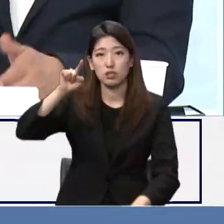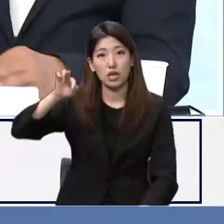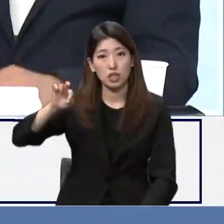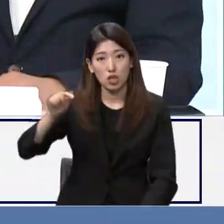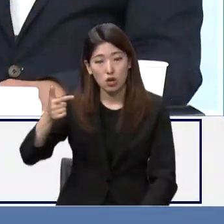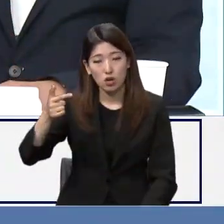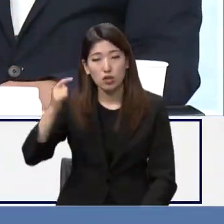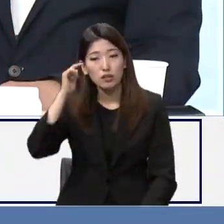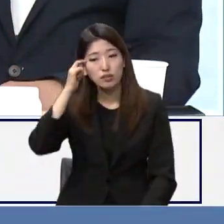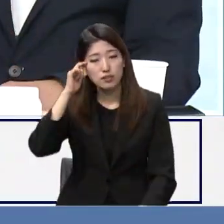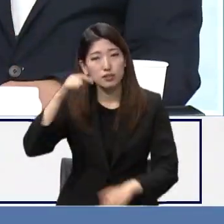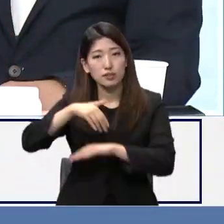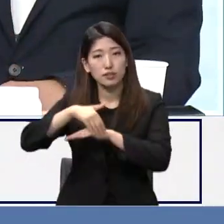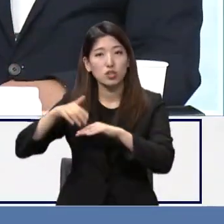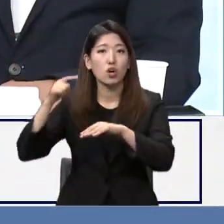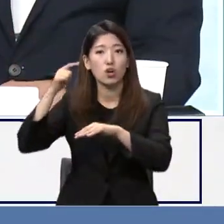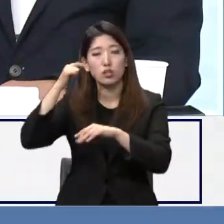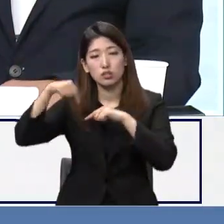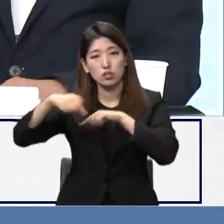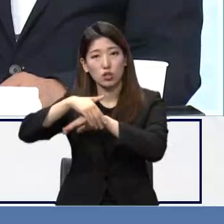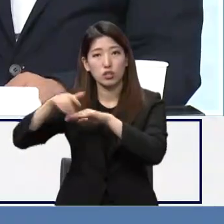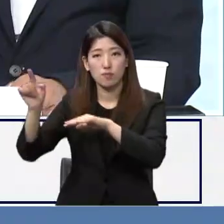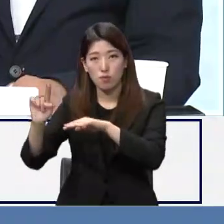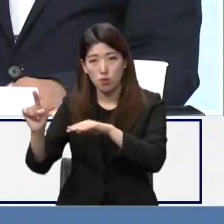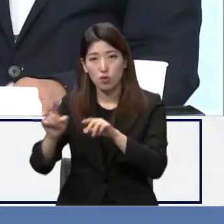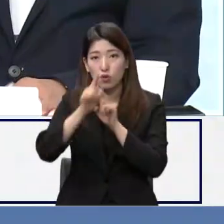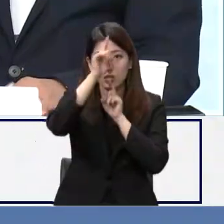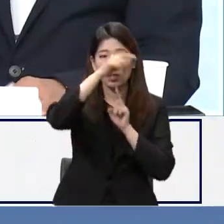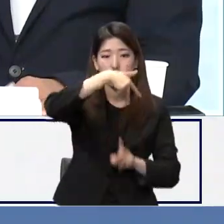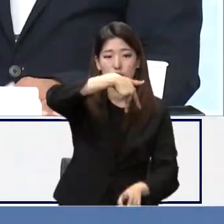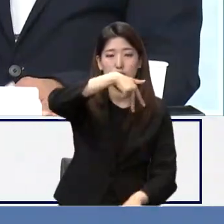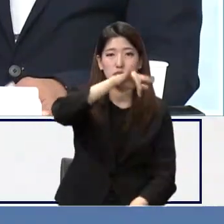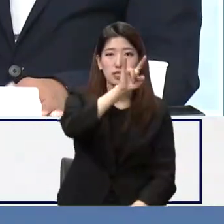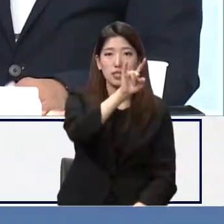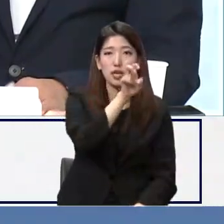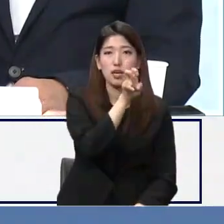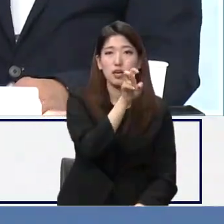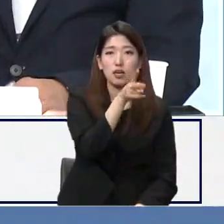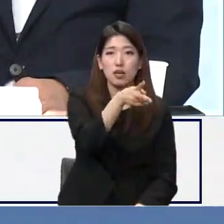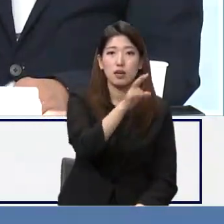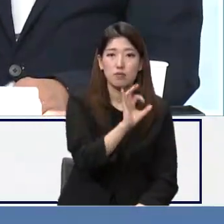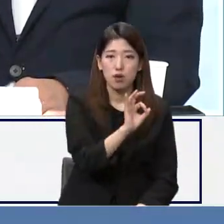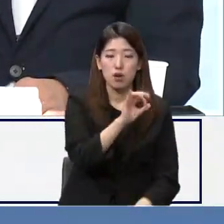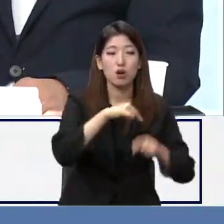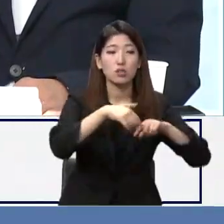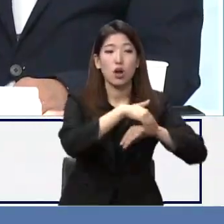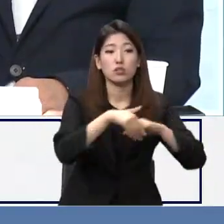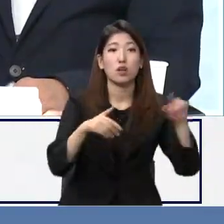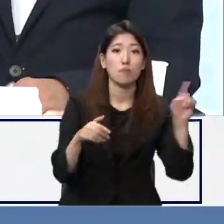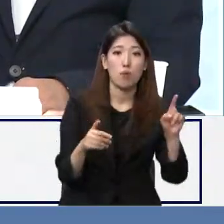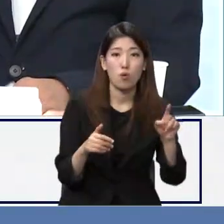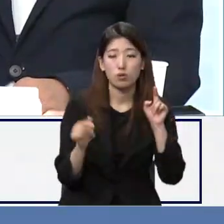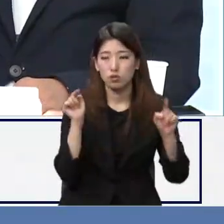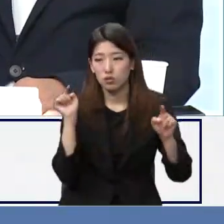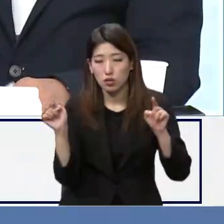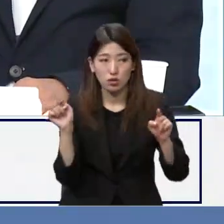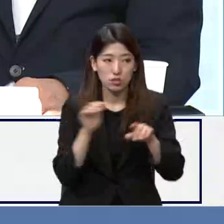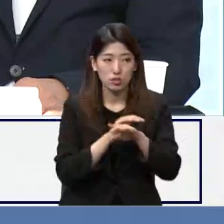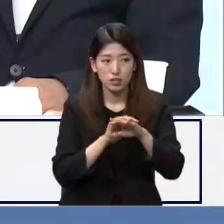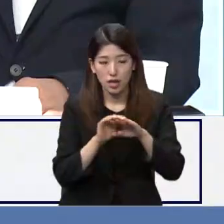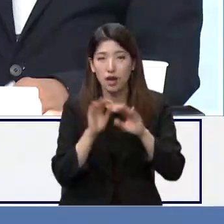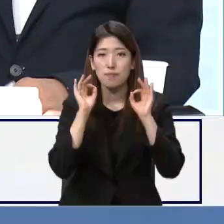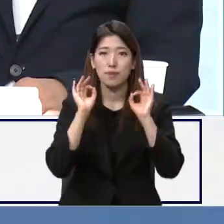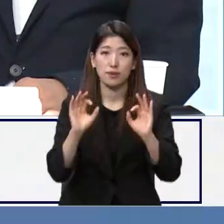부합되는 정책을 내느냐 안 되느냐가 앞으로의 그 민주당이 잘 되느냐 마느냐의 관건이 된다고